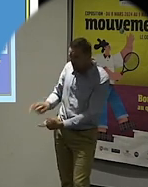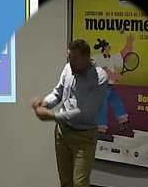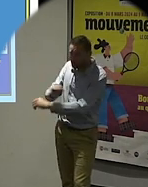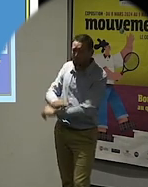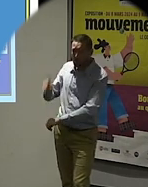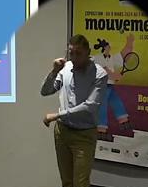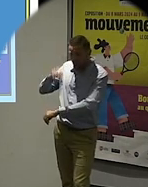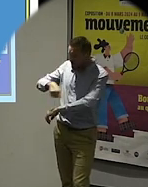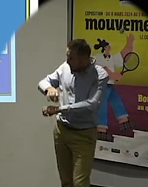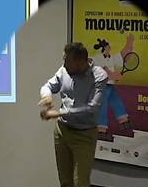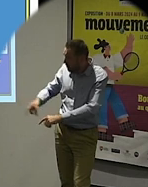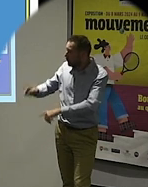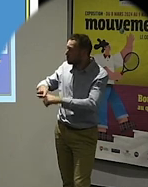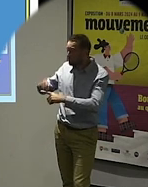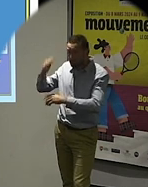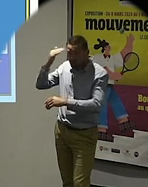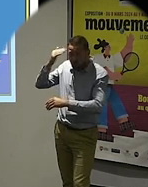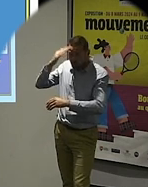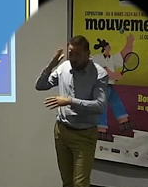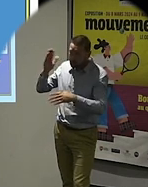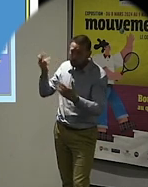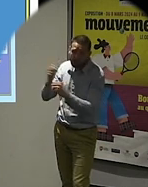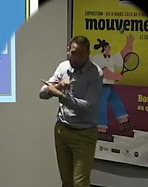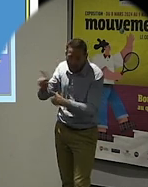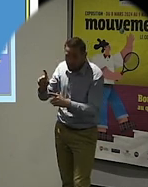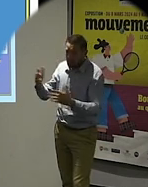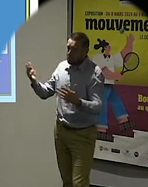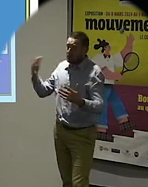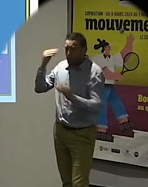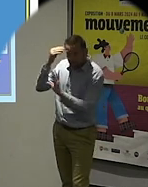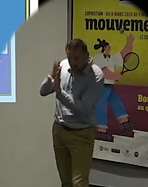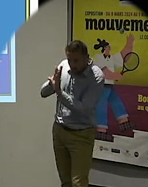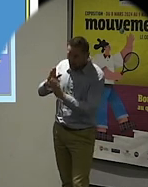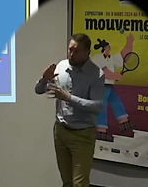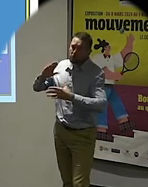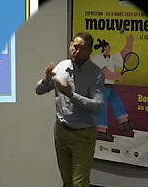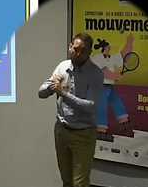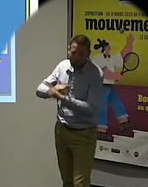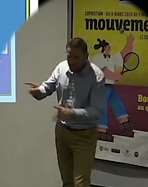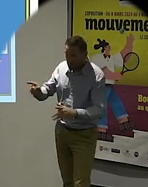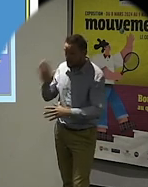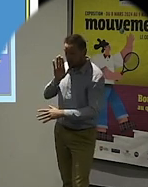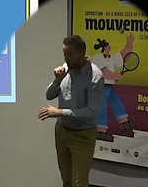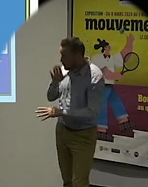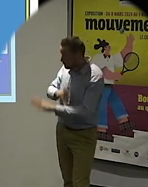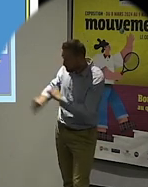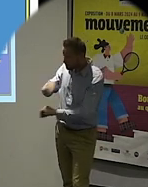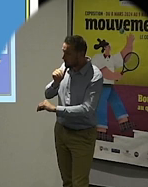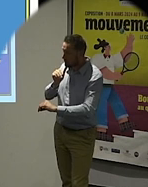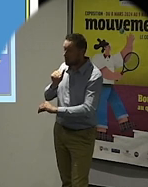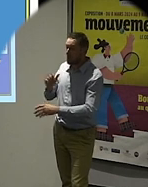n'avait pas la même vision. Et aujourd'hui, il est fier de lui. Il est fier de ses deux enfants, il passe du temps avec